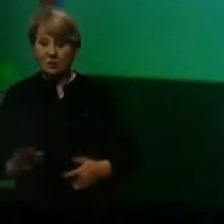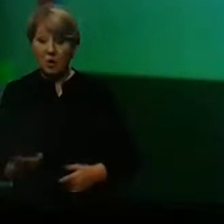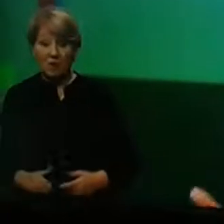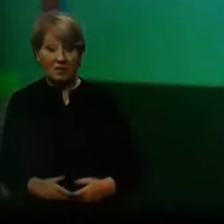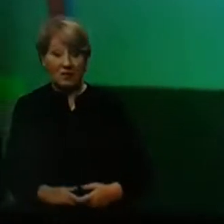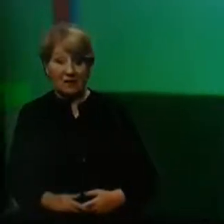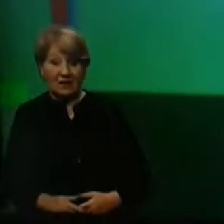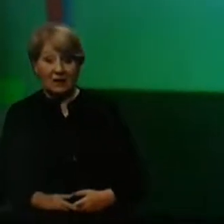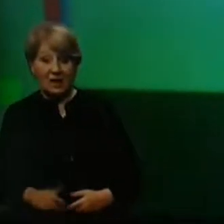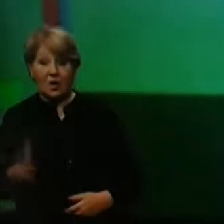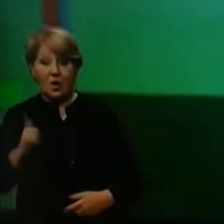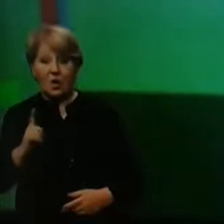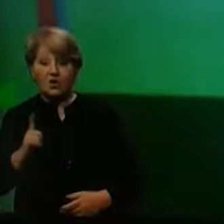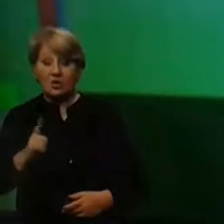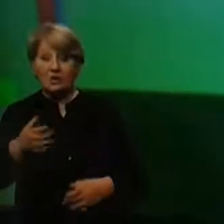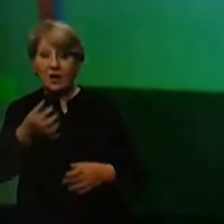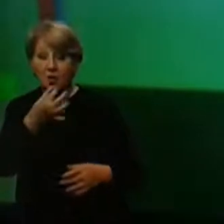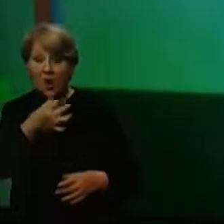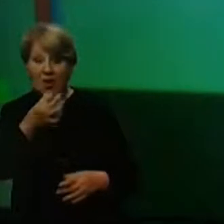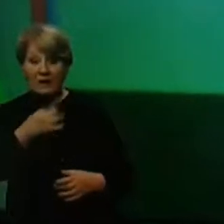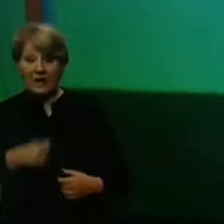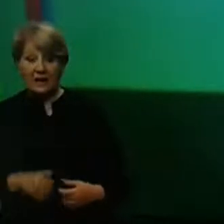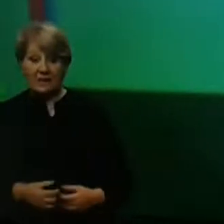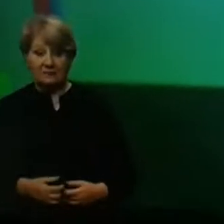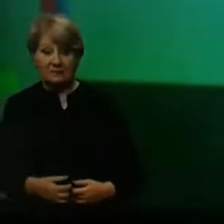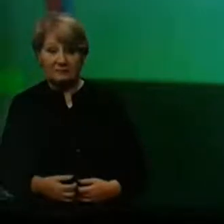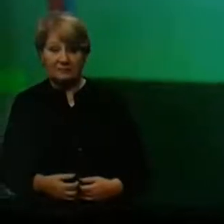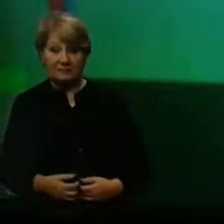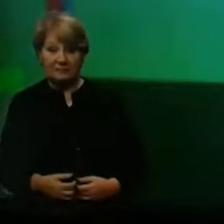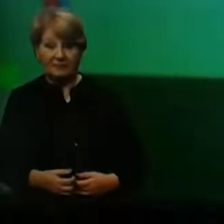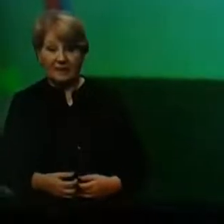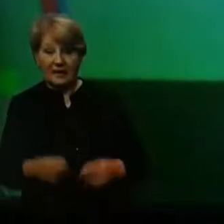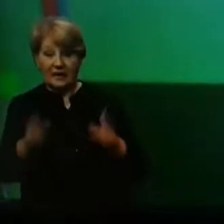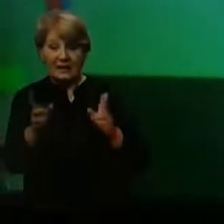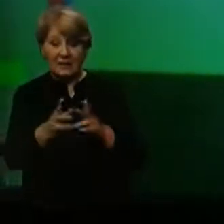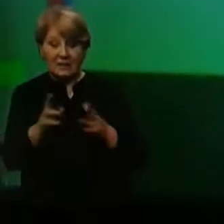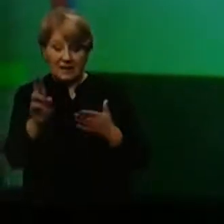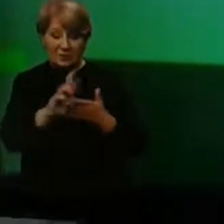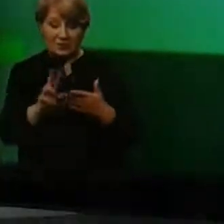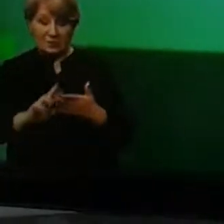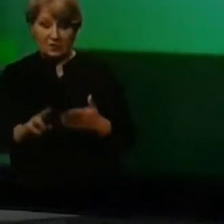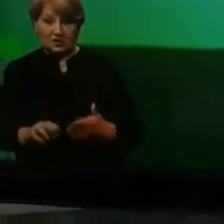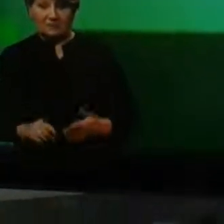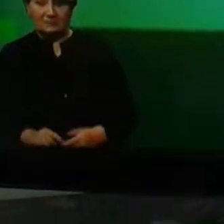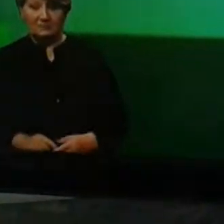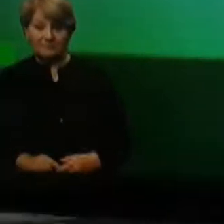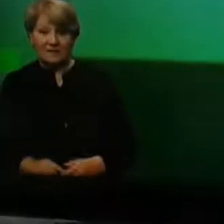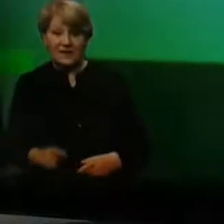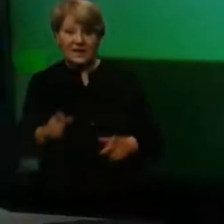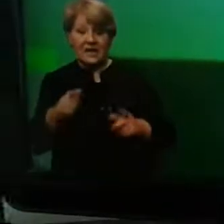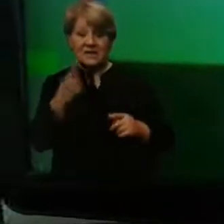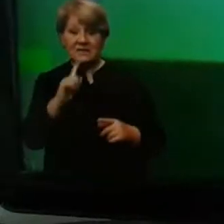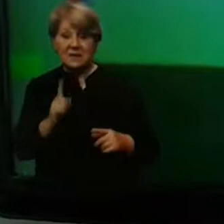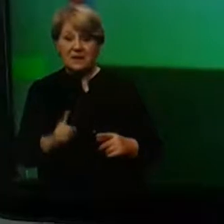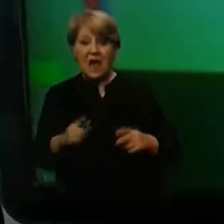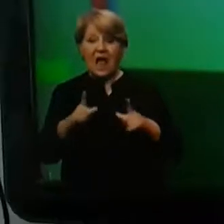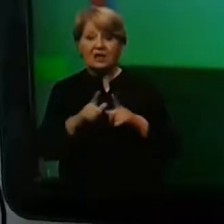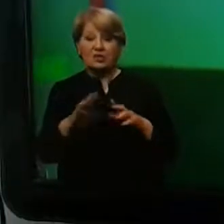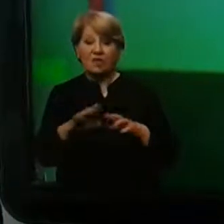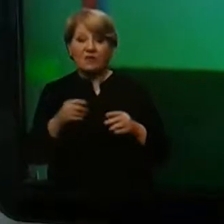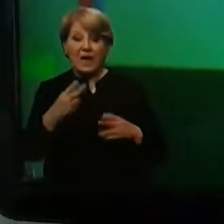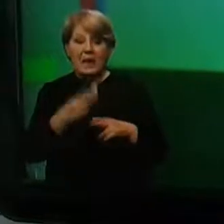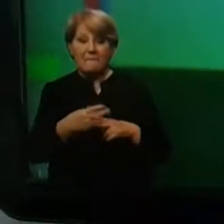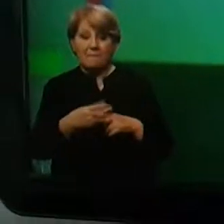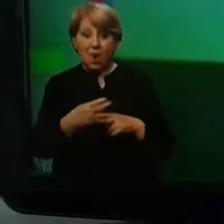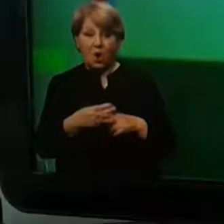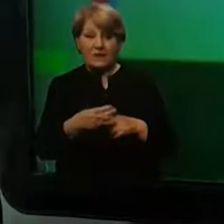dijete, u iščekivanju je lijeka. Samo jedan mali dio ću vam pročitati. Dakle, spinalna mišićna atrofija je bolest